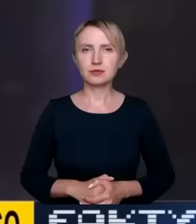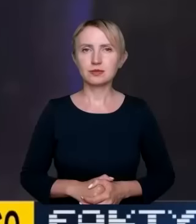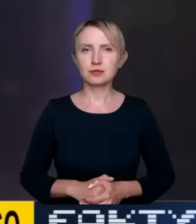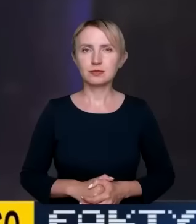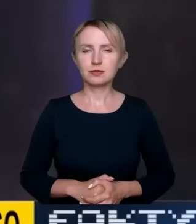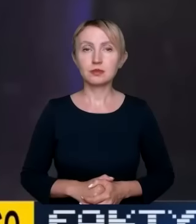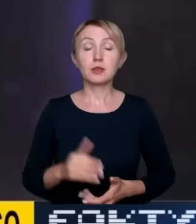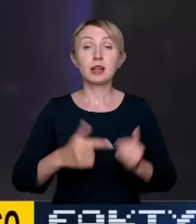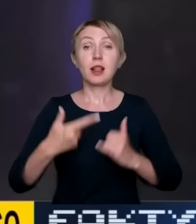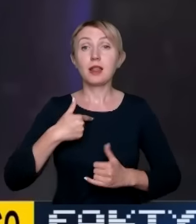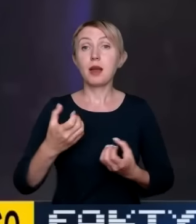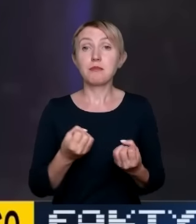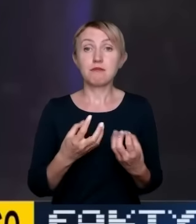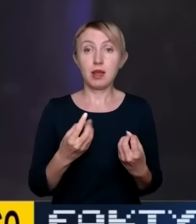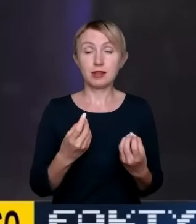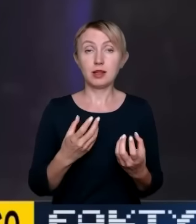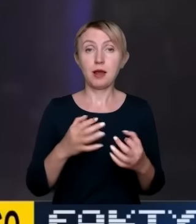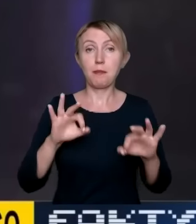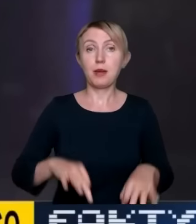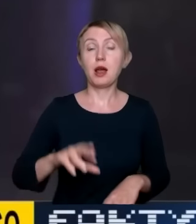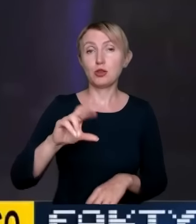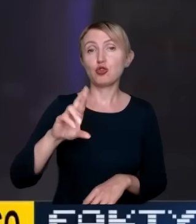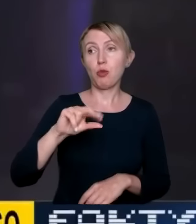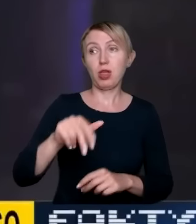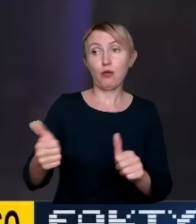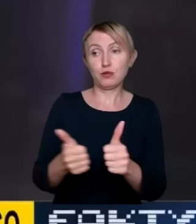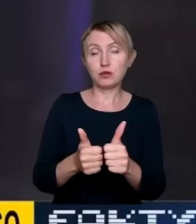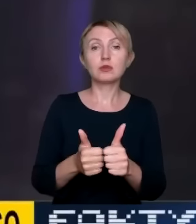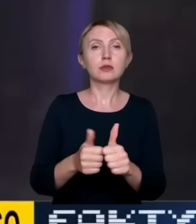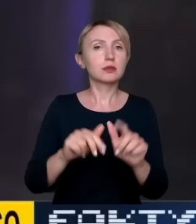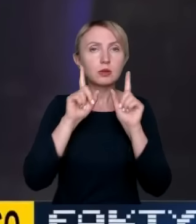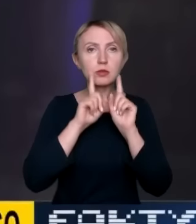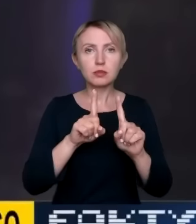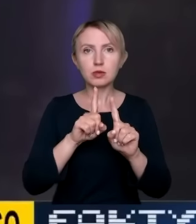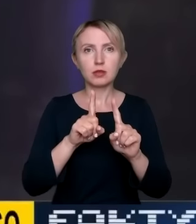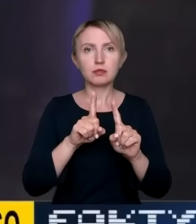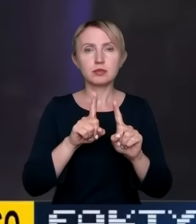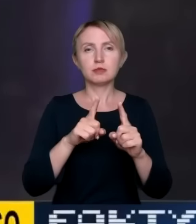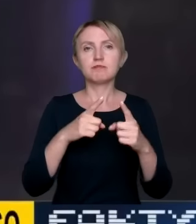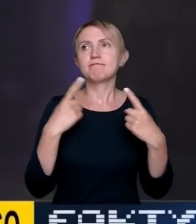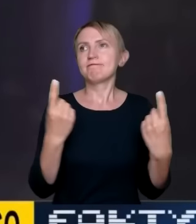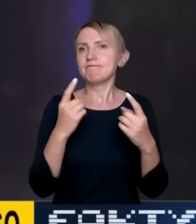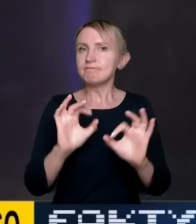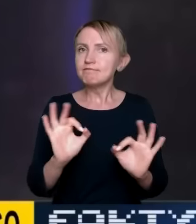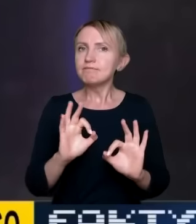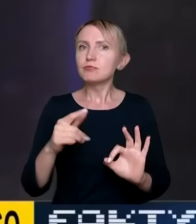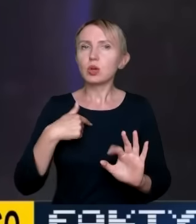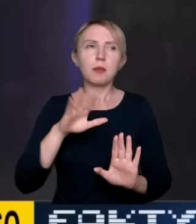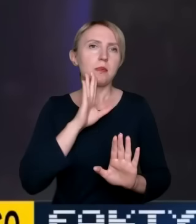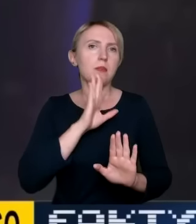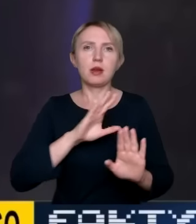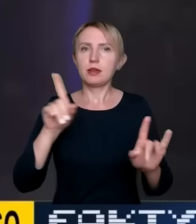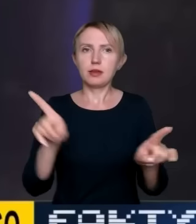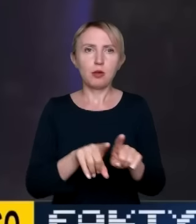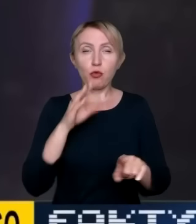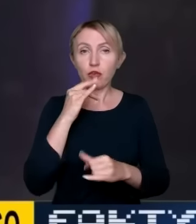Gdybym ja był mecenasem pana Romanowskiego, funkcja naprawdę beznadziejna, to bym pewnie tak samo mówił. Jeżeli